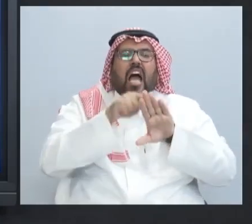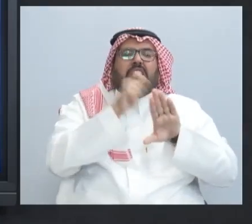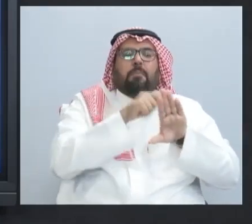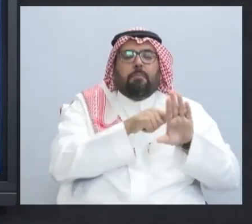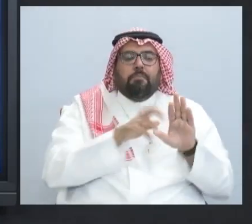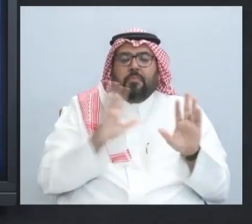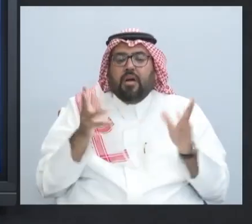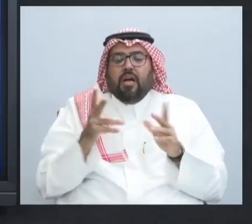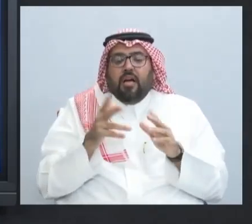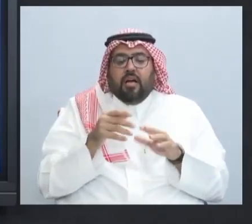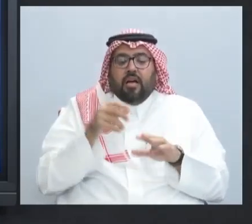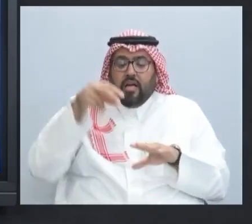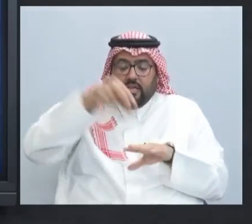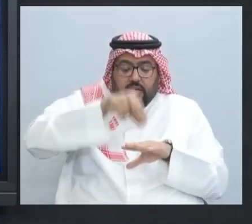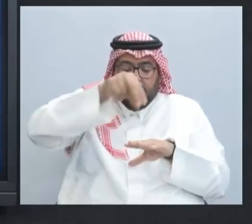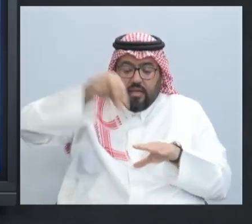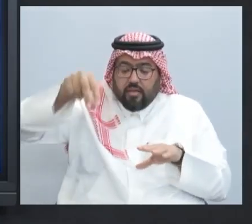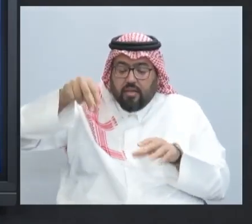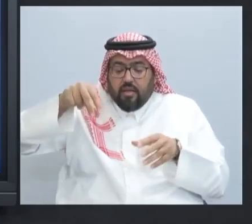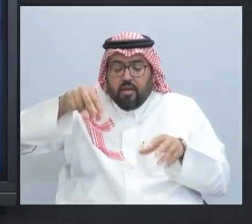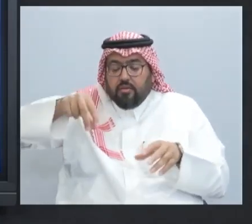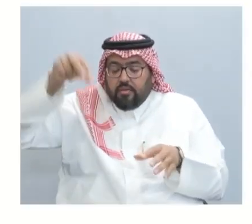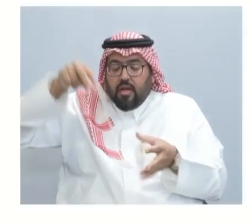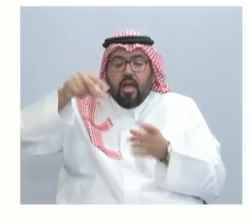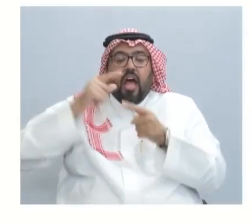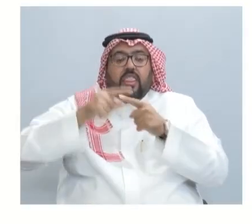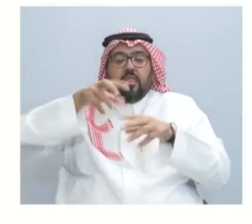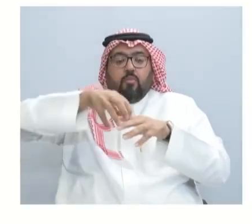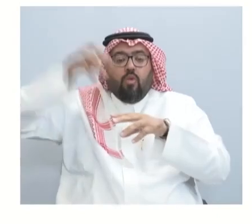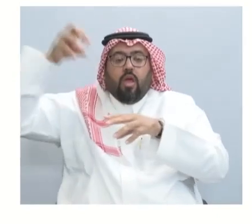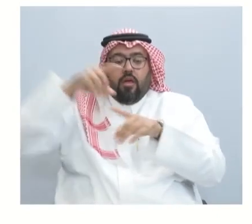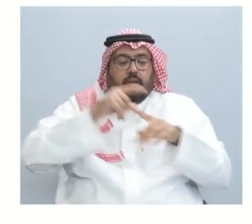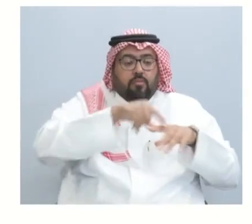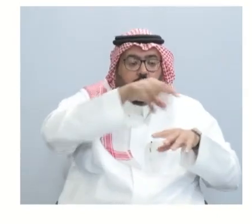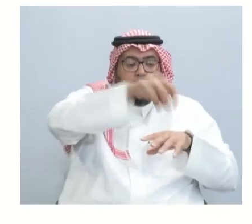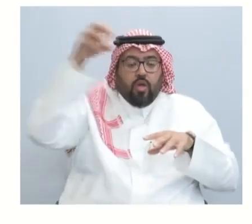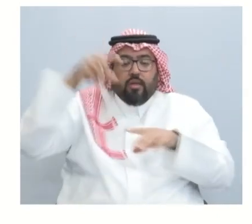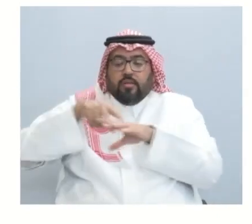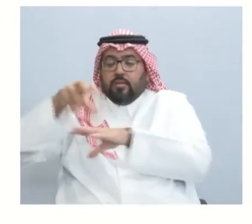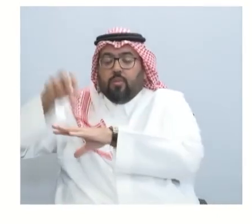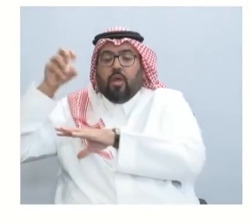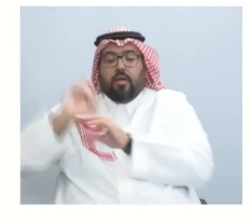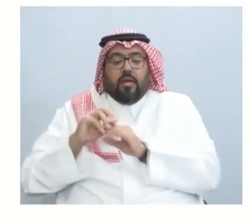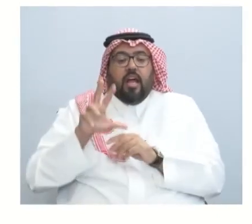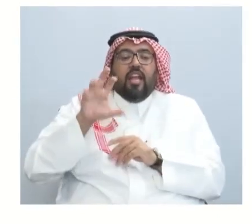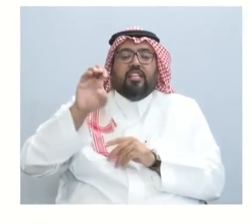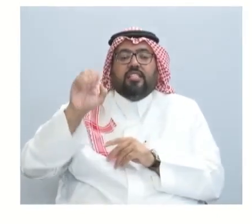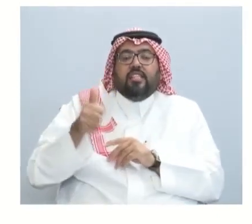عبر استخدام المغناطيس هذه الخاصيه تعرف بالجاذبيه